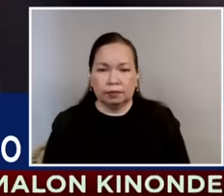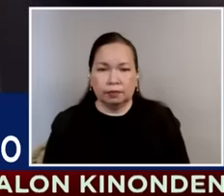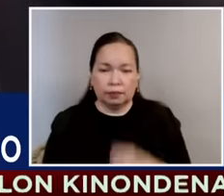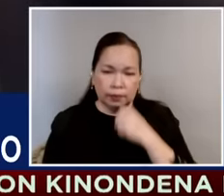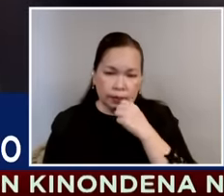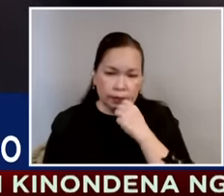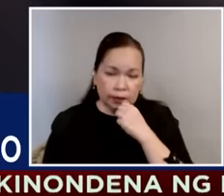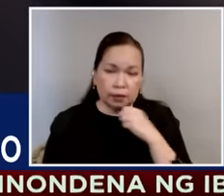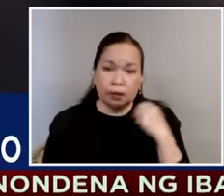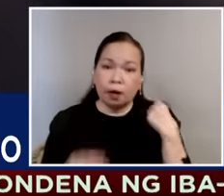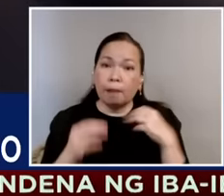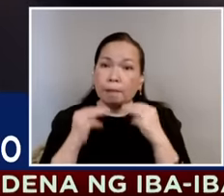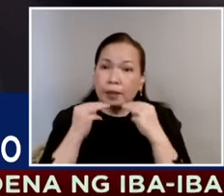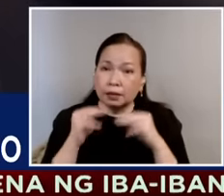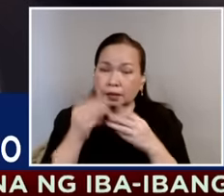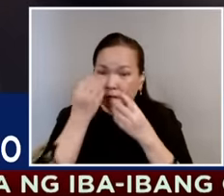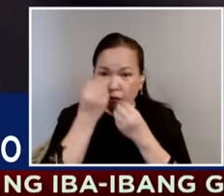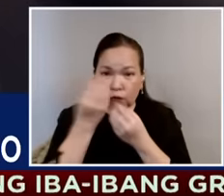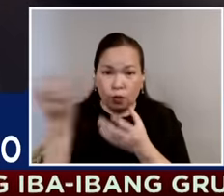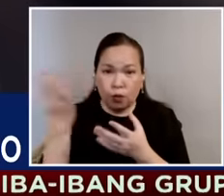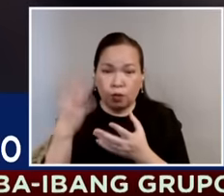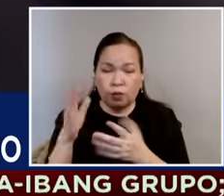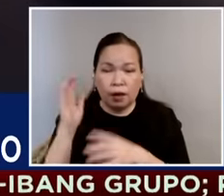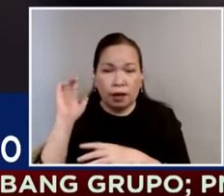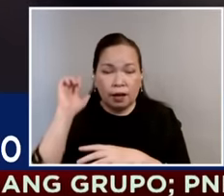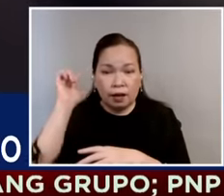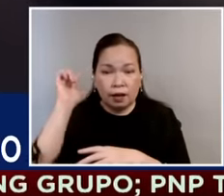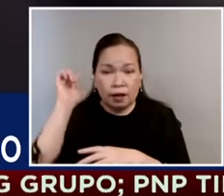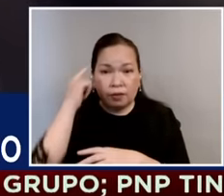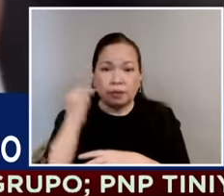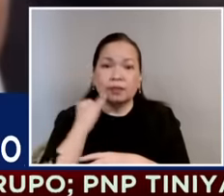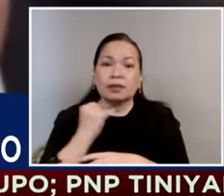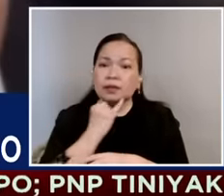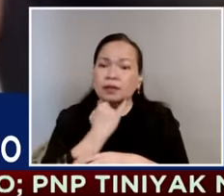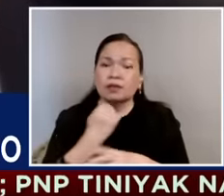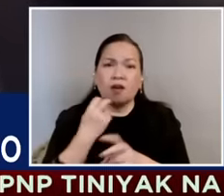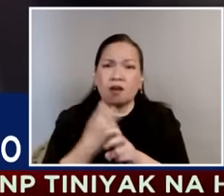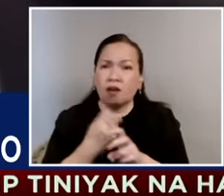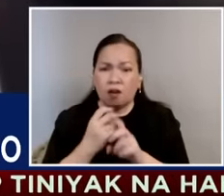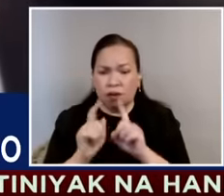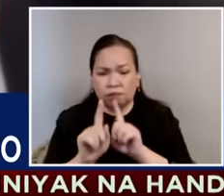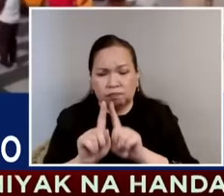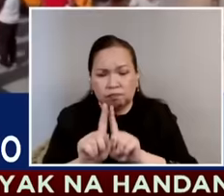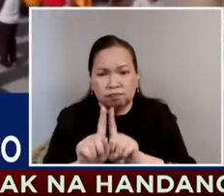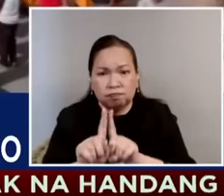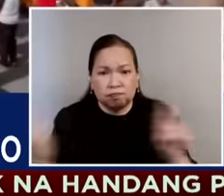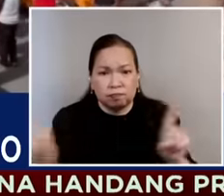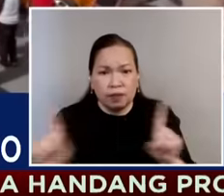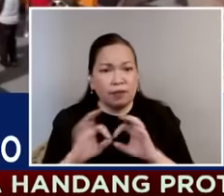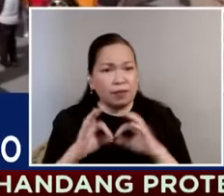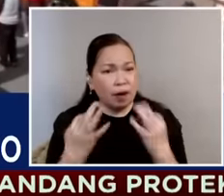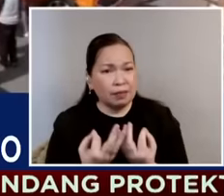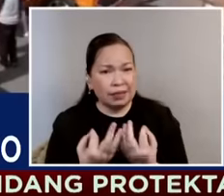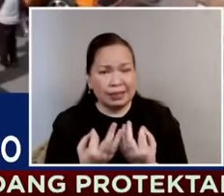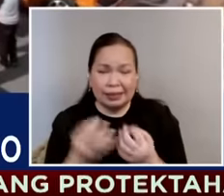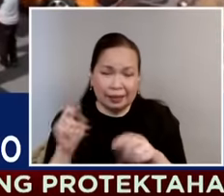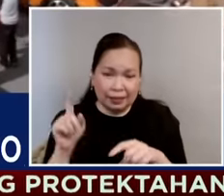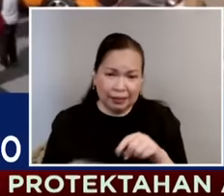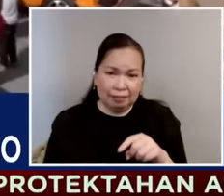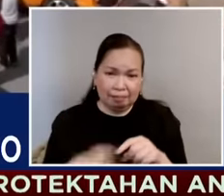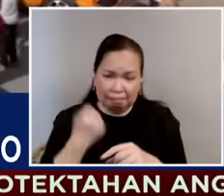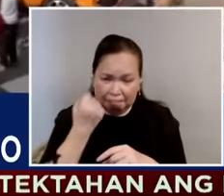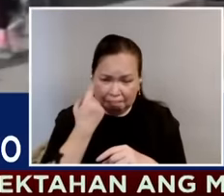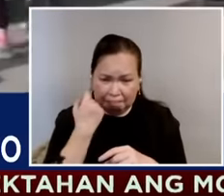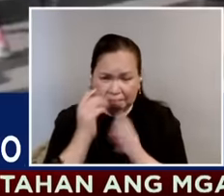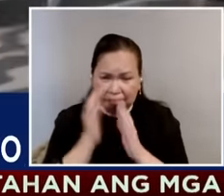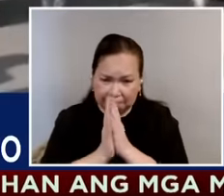message we're conveying to the Israeli government is that it will be difficult to separate families. Sa kabila nito, pinapayuhan